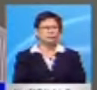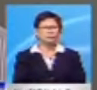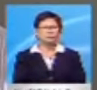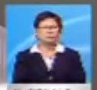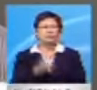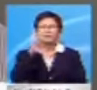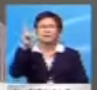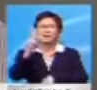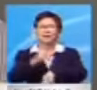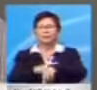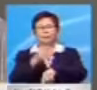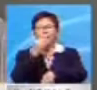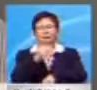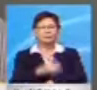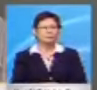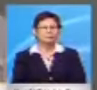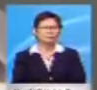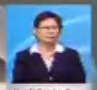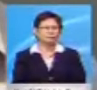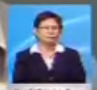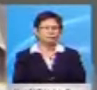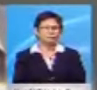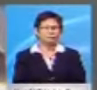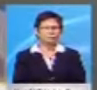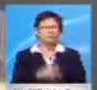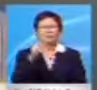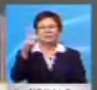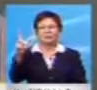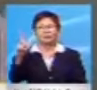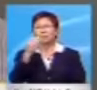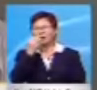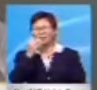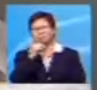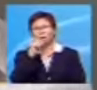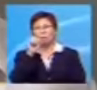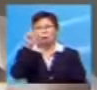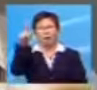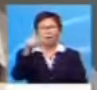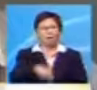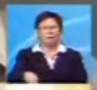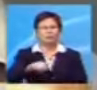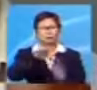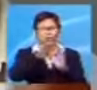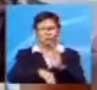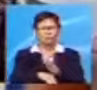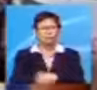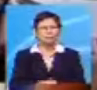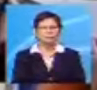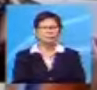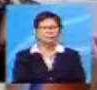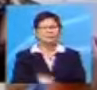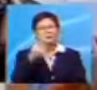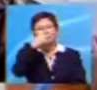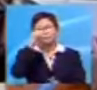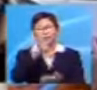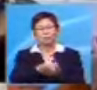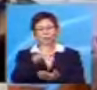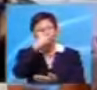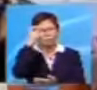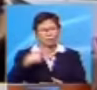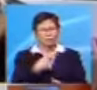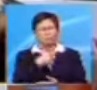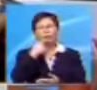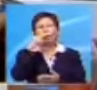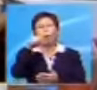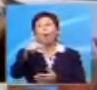timeasa dekat KL dapat tak dengan Mac tak dapat sebah kita k